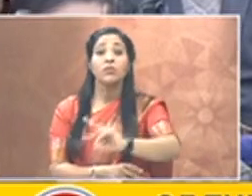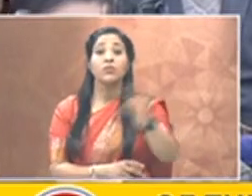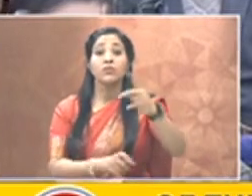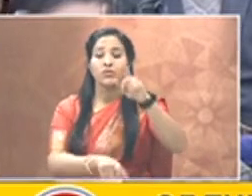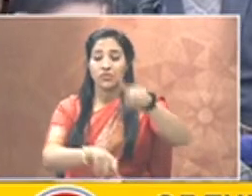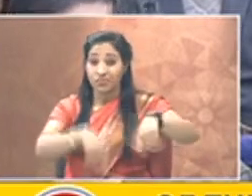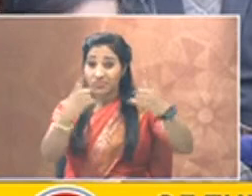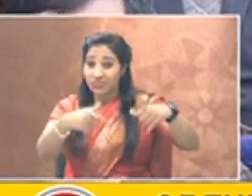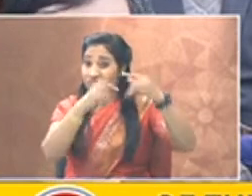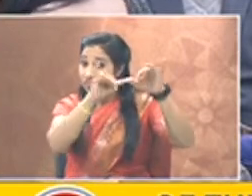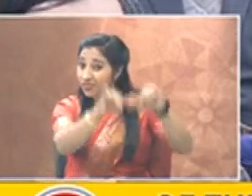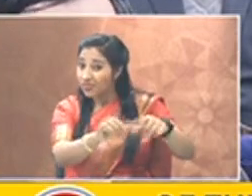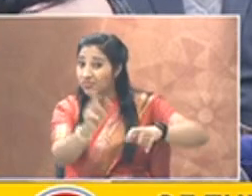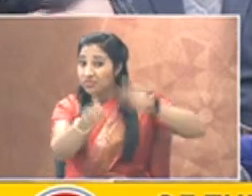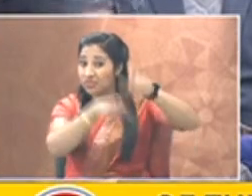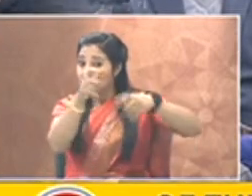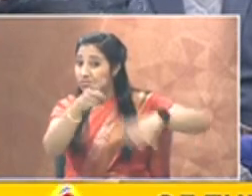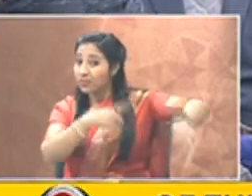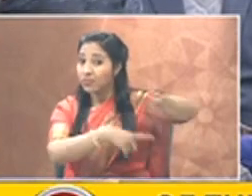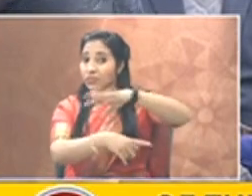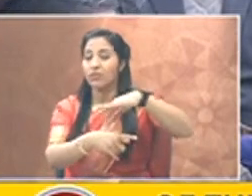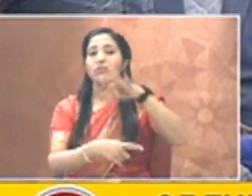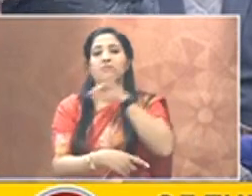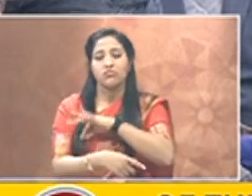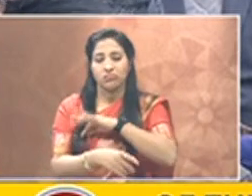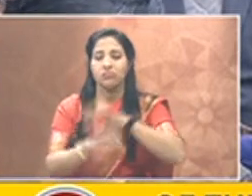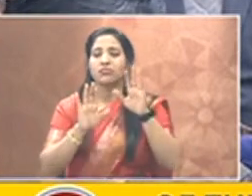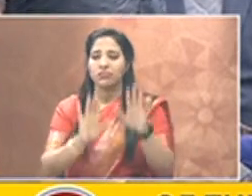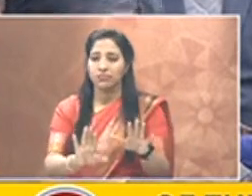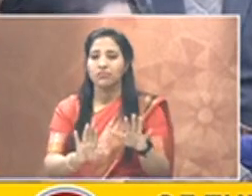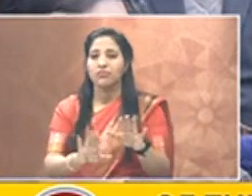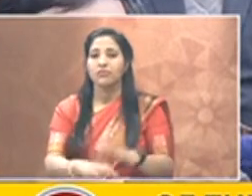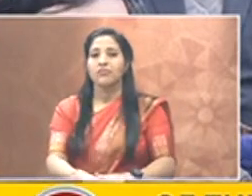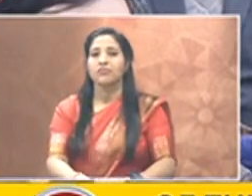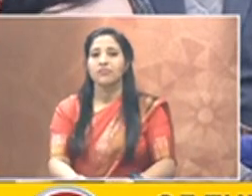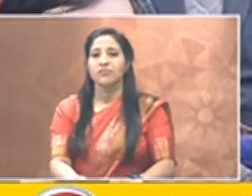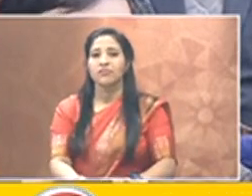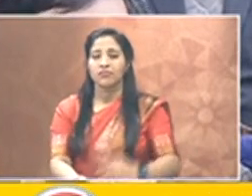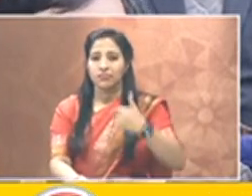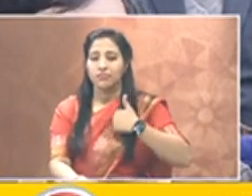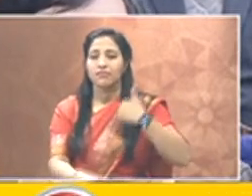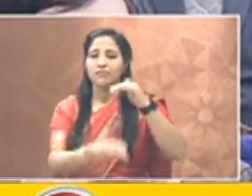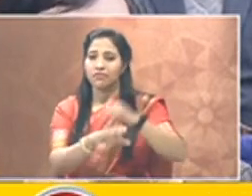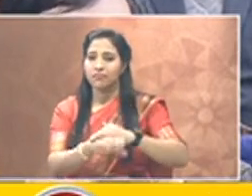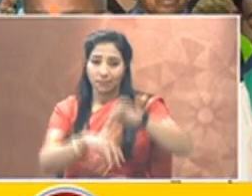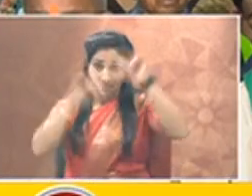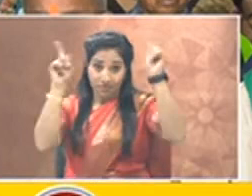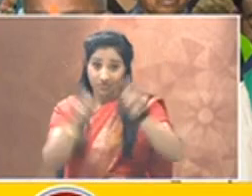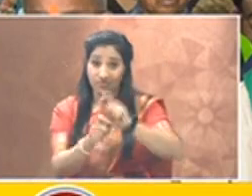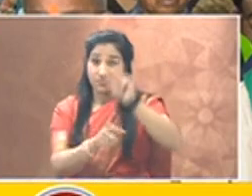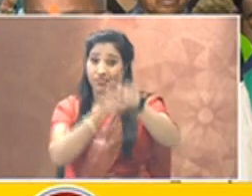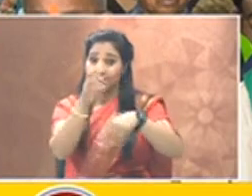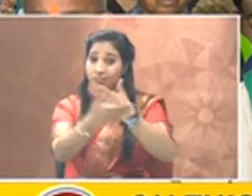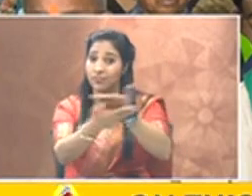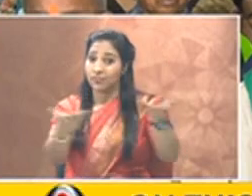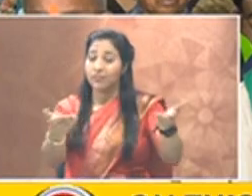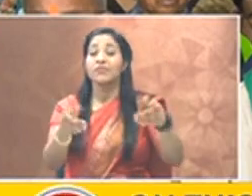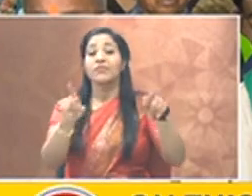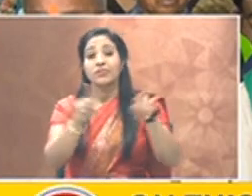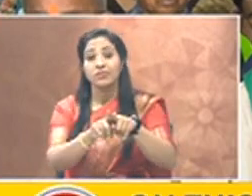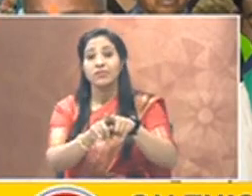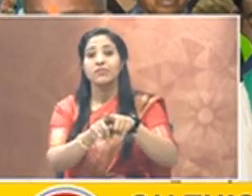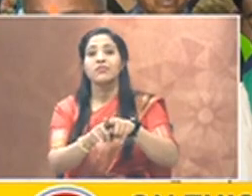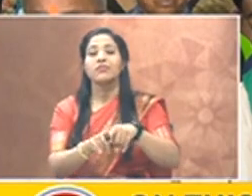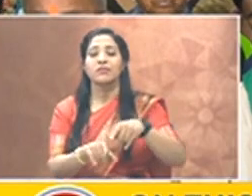वन क्षेत्रों में रहने वाले लोग भी उठा सकते हैं। मेरे प्यारे देशवासियों, इसी